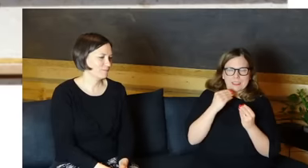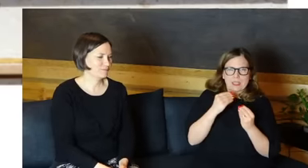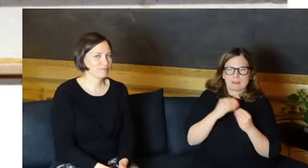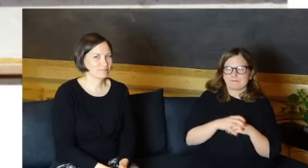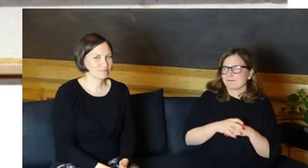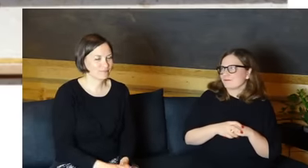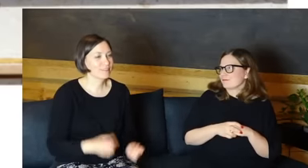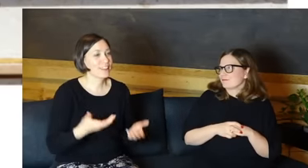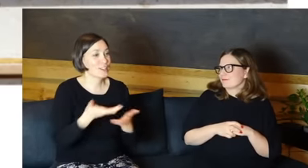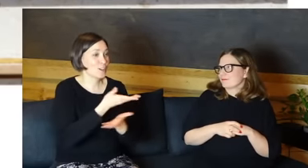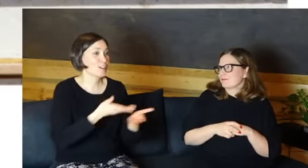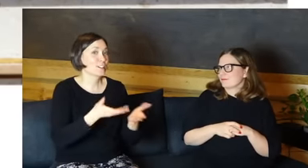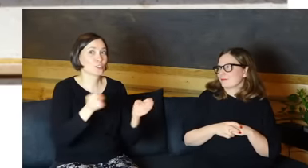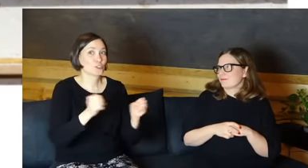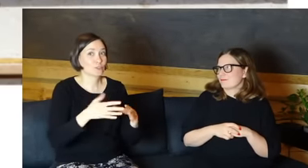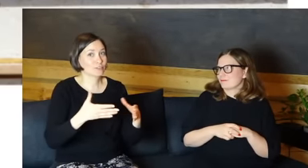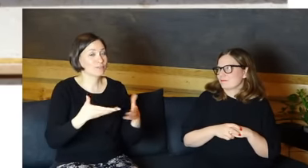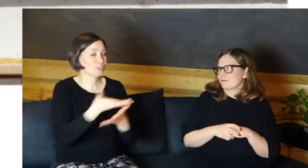Some opettaa.